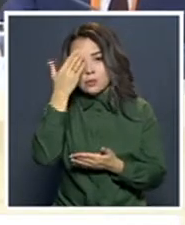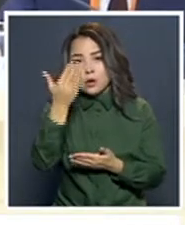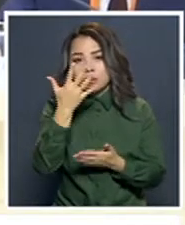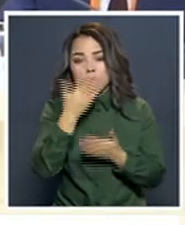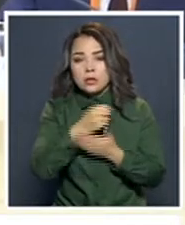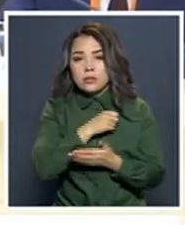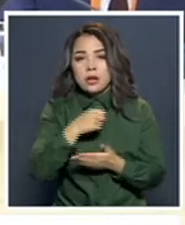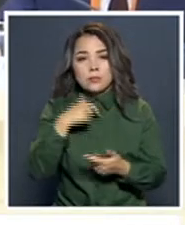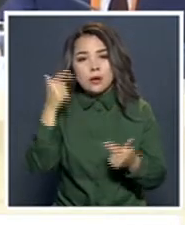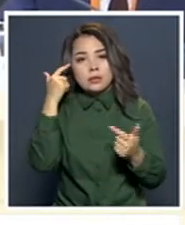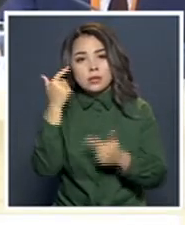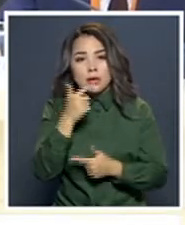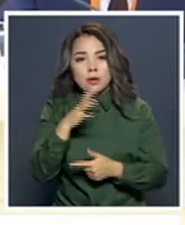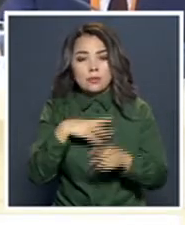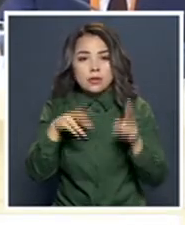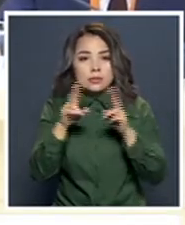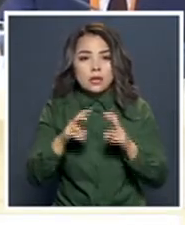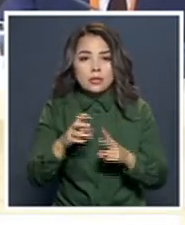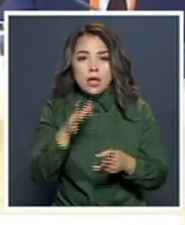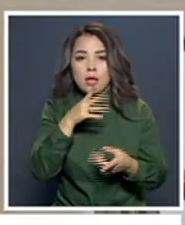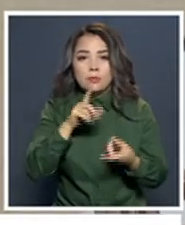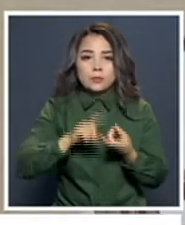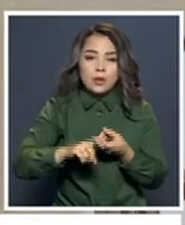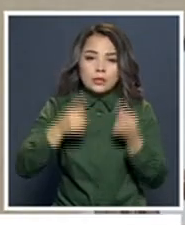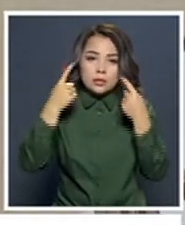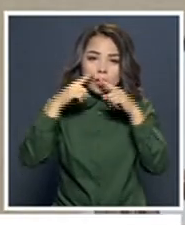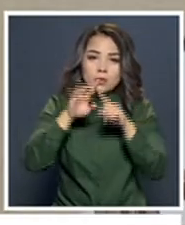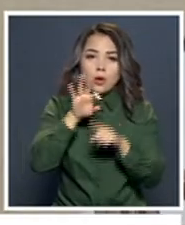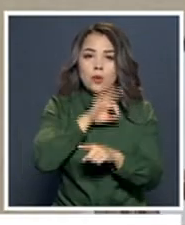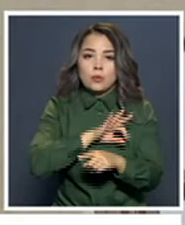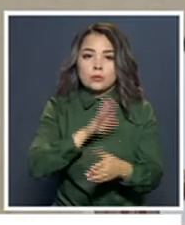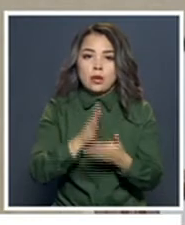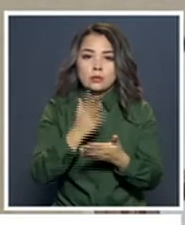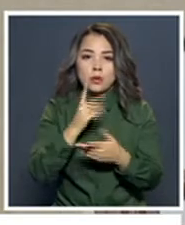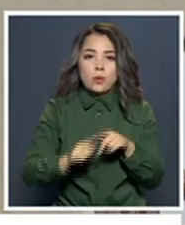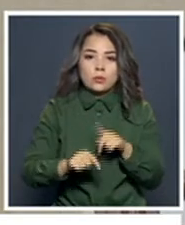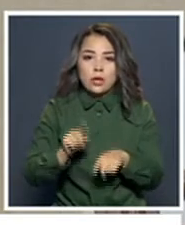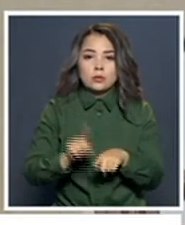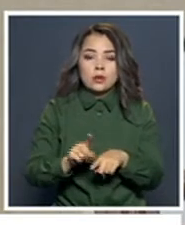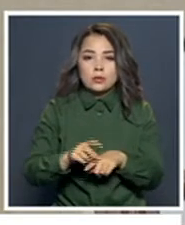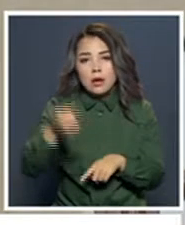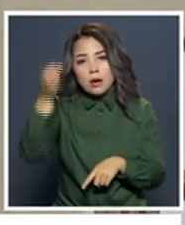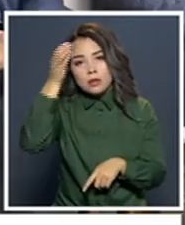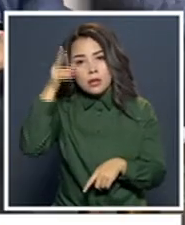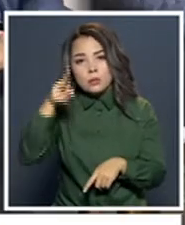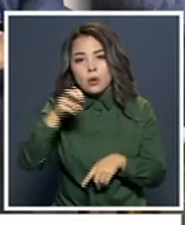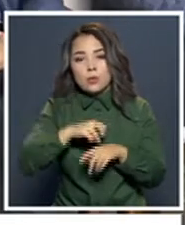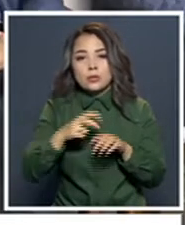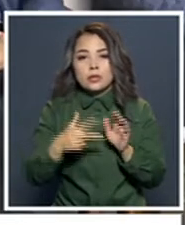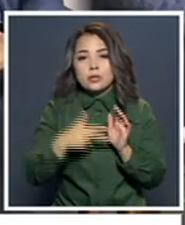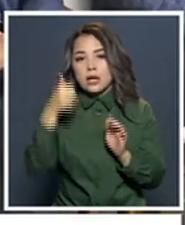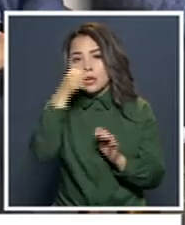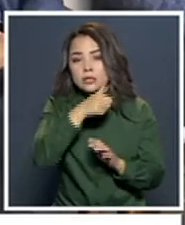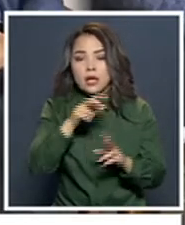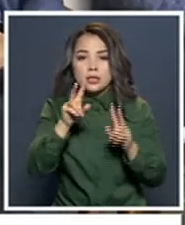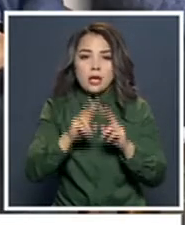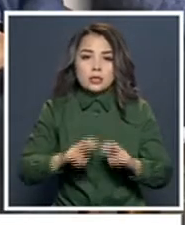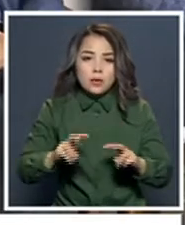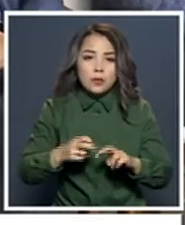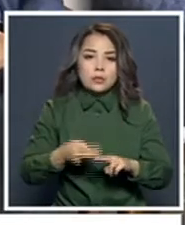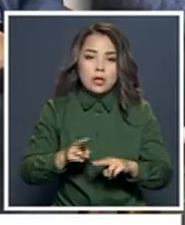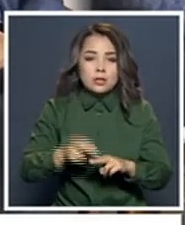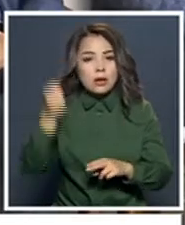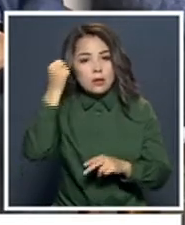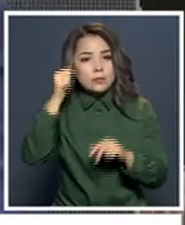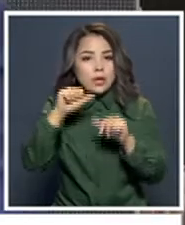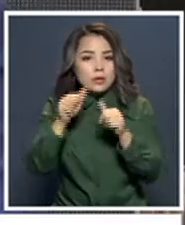ғылыми зертханалардың заманауи технологиялар қолданылуда. Отандық ғалымдар 2018 жылы жүргізген экспедициялар кезінде бұл көне